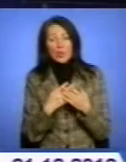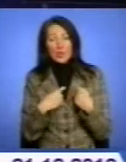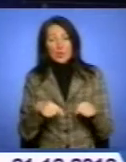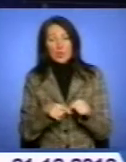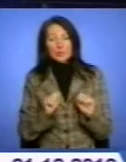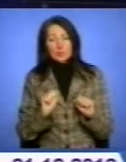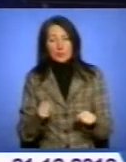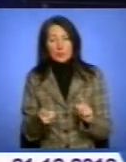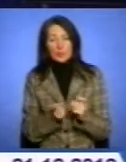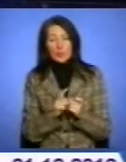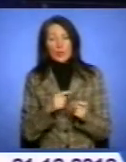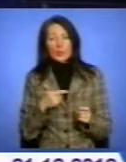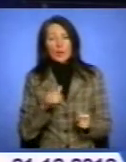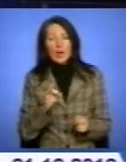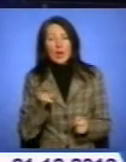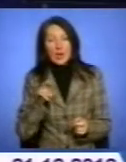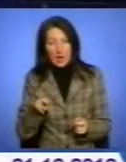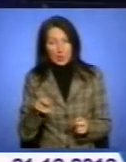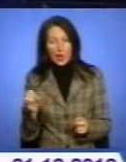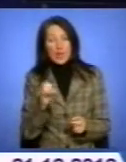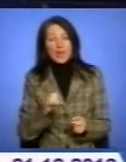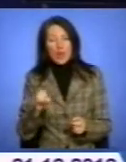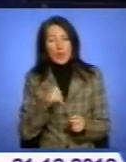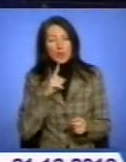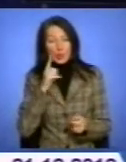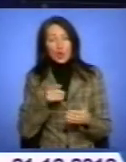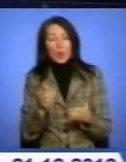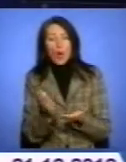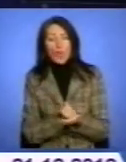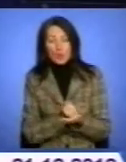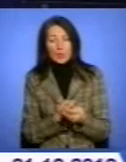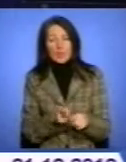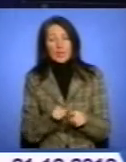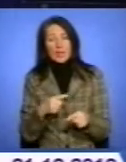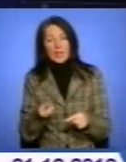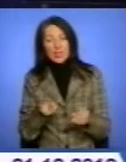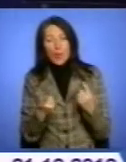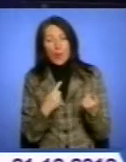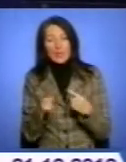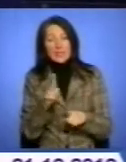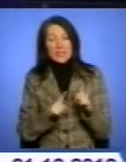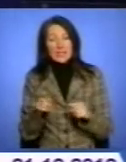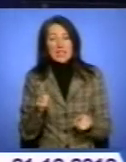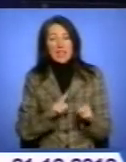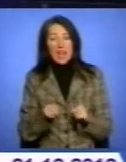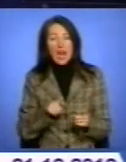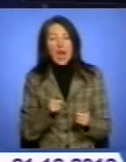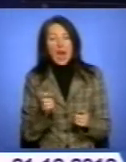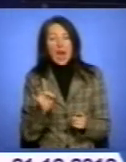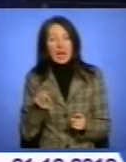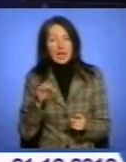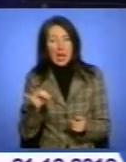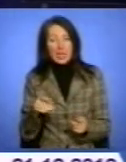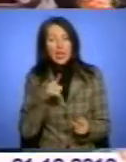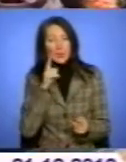поборотися за грант у Європейському молодіжному фонді. Це та інше обговорили на засіданні ради з питань молодіжної політики